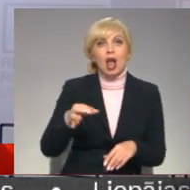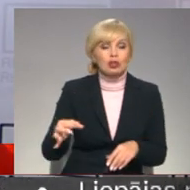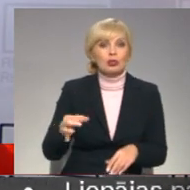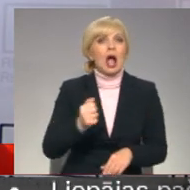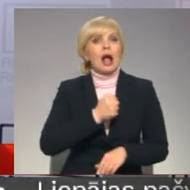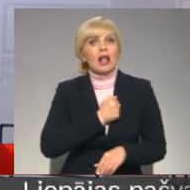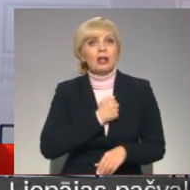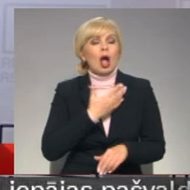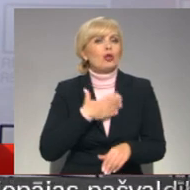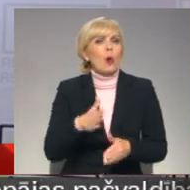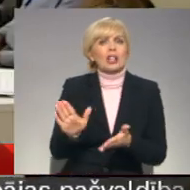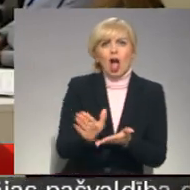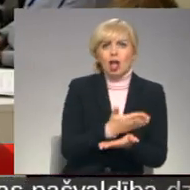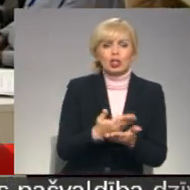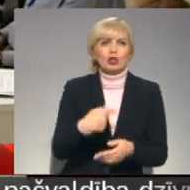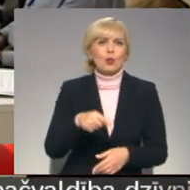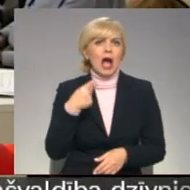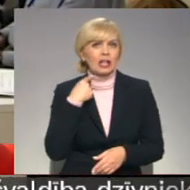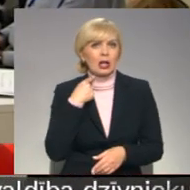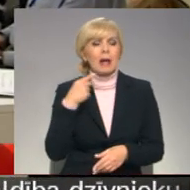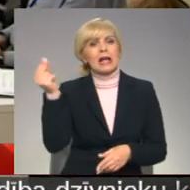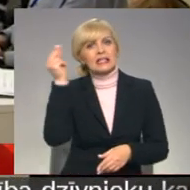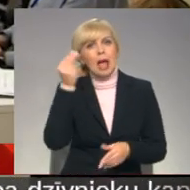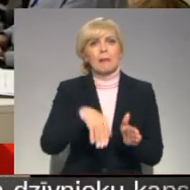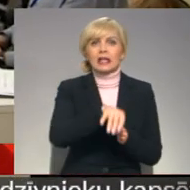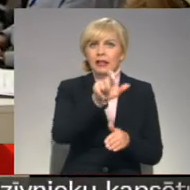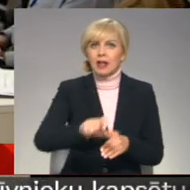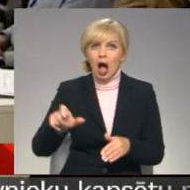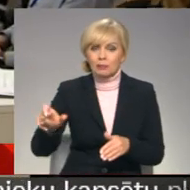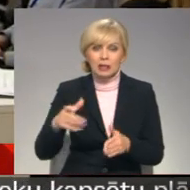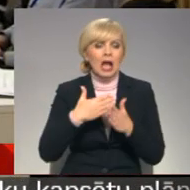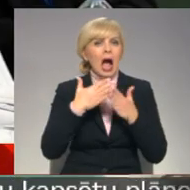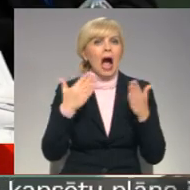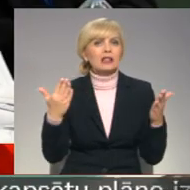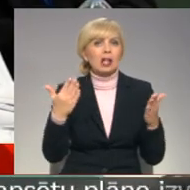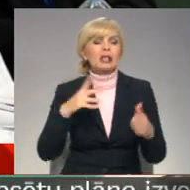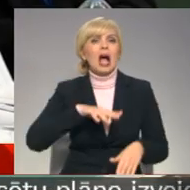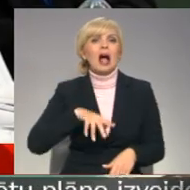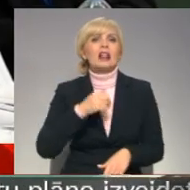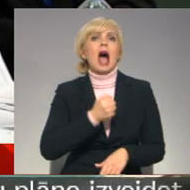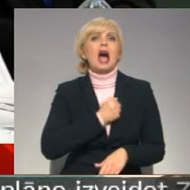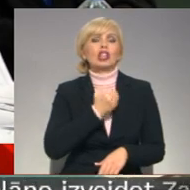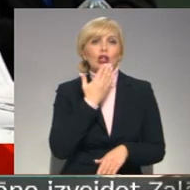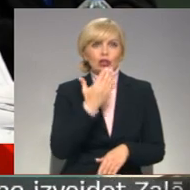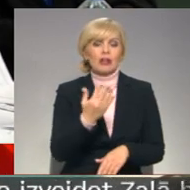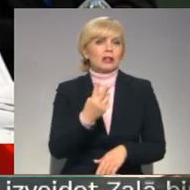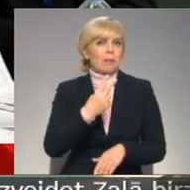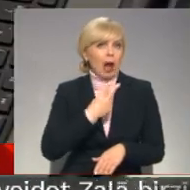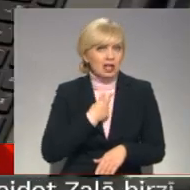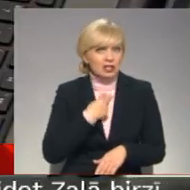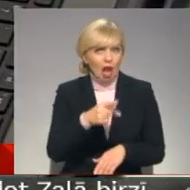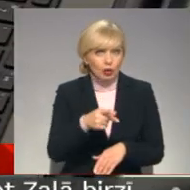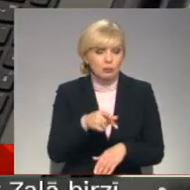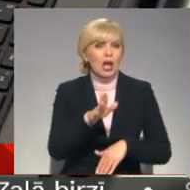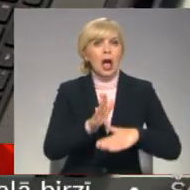Latgale ļoti atšķiras no Rīgas. Pašiem semināra dalībniekiem vislielākais atklājums bijis latgaliešu valoda, un pārsteigumu sagādājas tas, ka